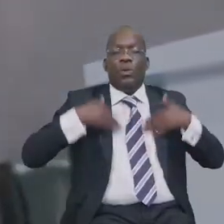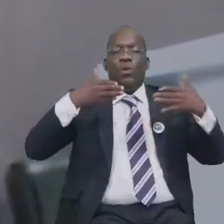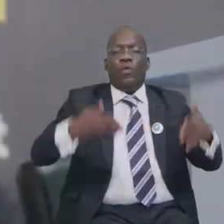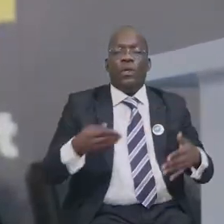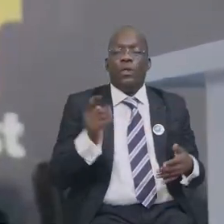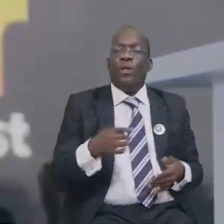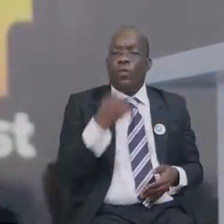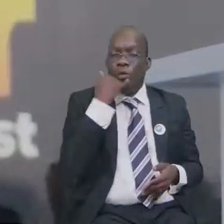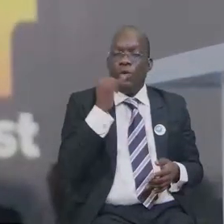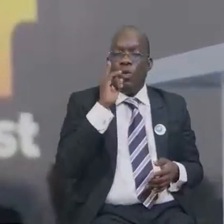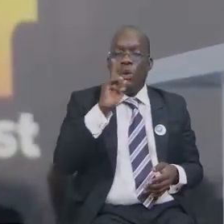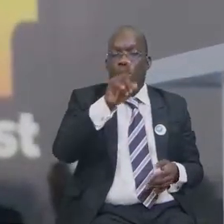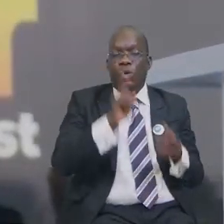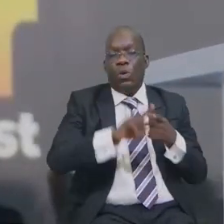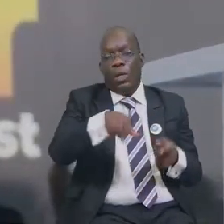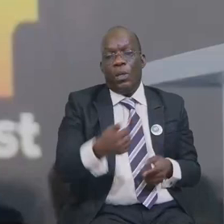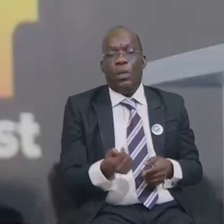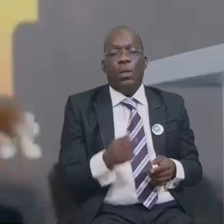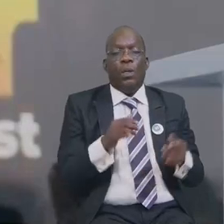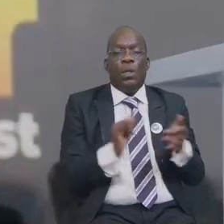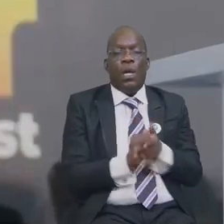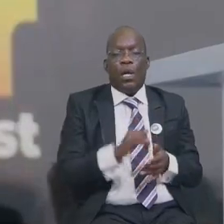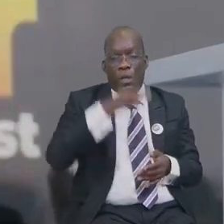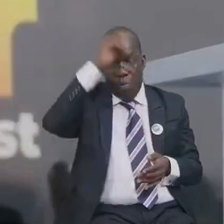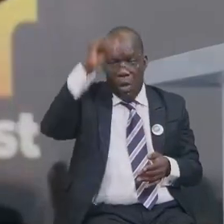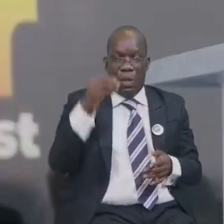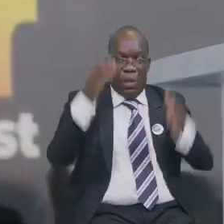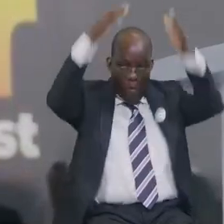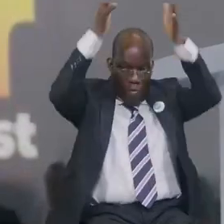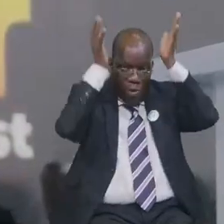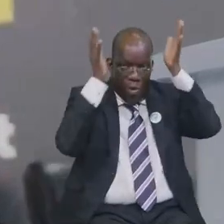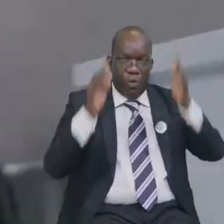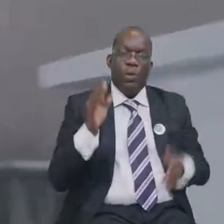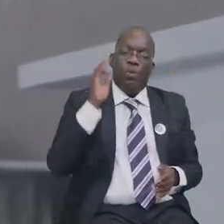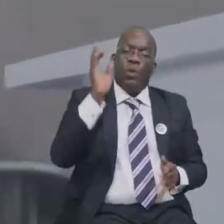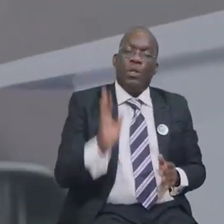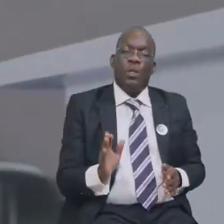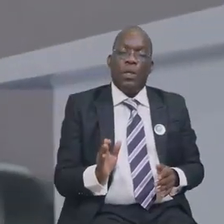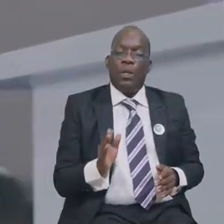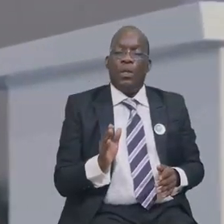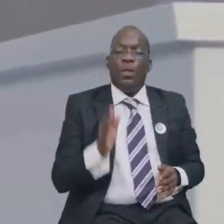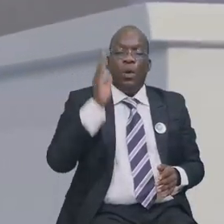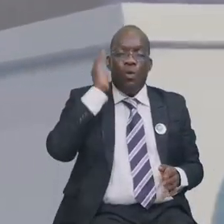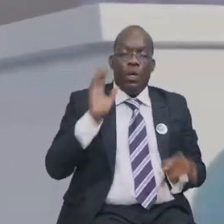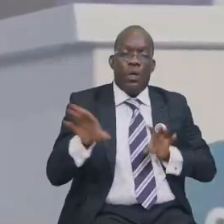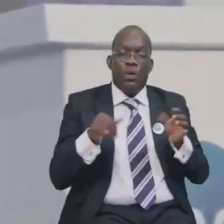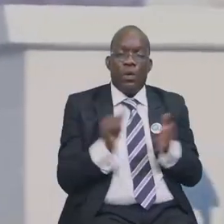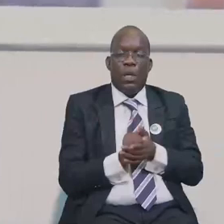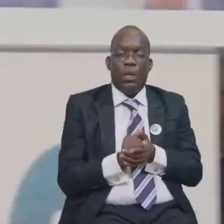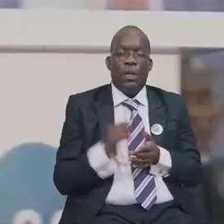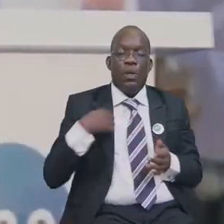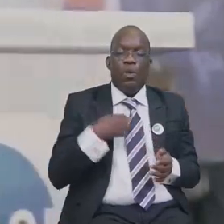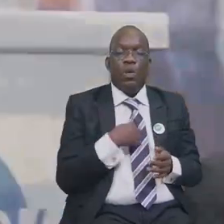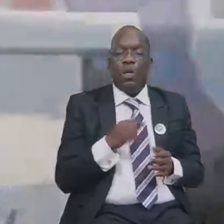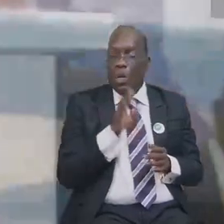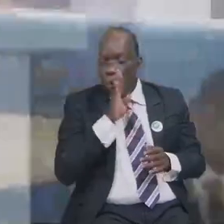autres. Cet homme ministre, évêque, apôtre ou quel que soit le titre, il est allé faire cela et nous